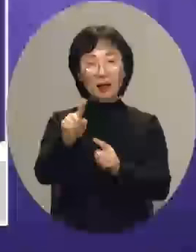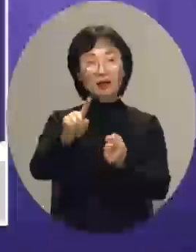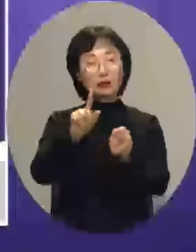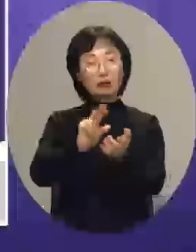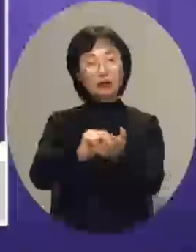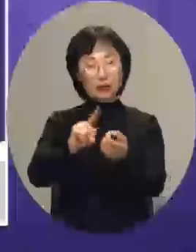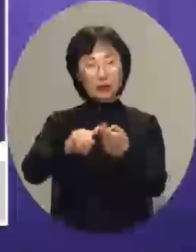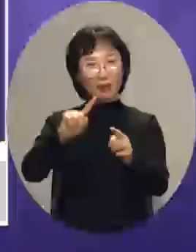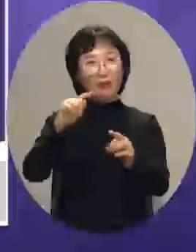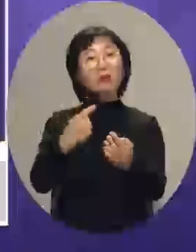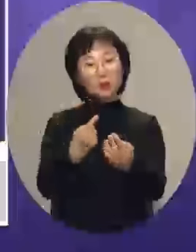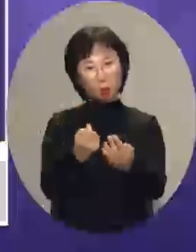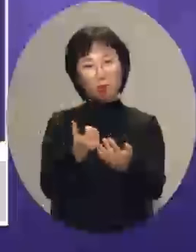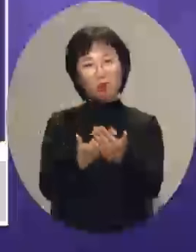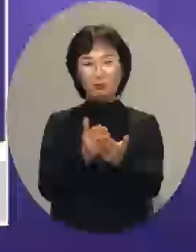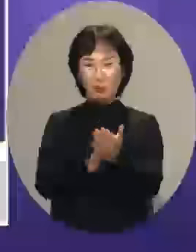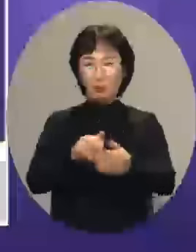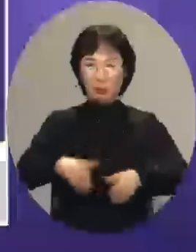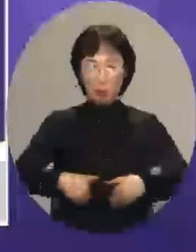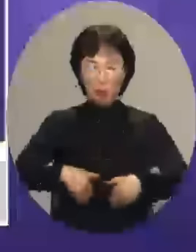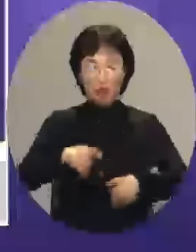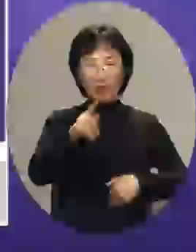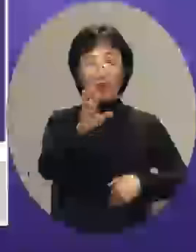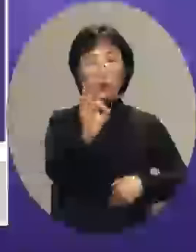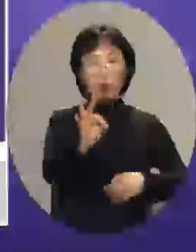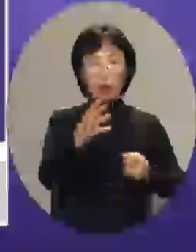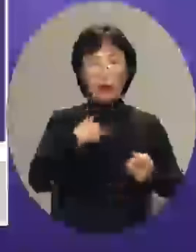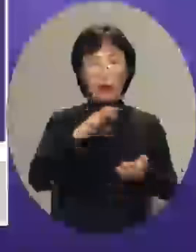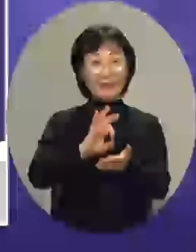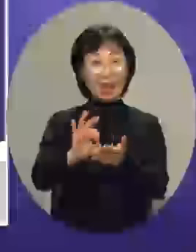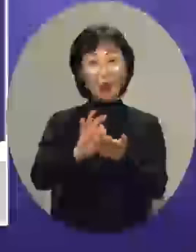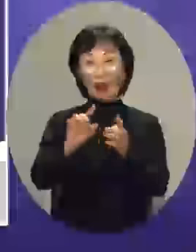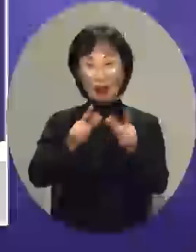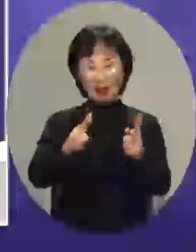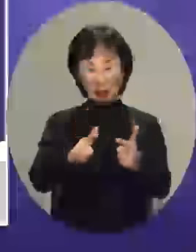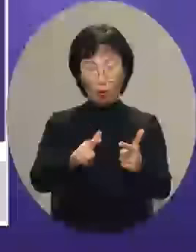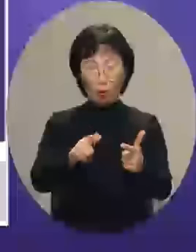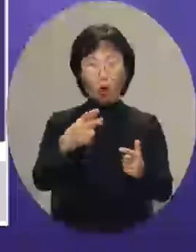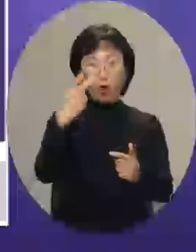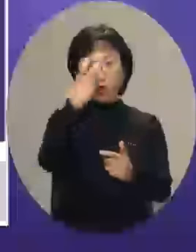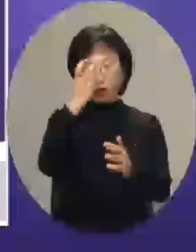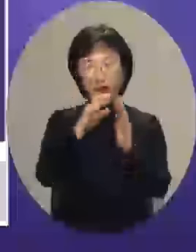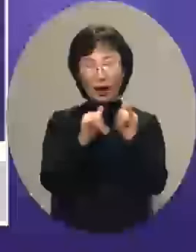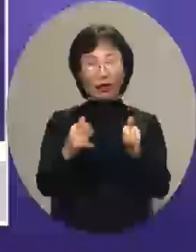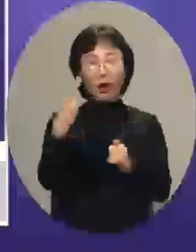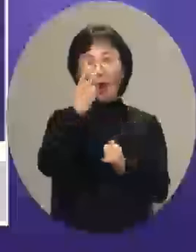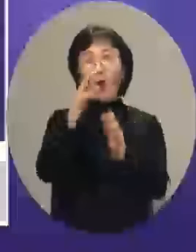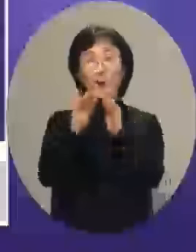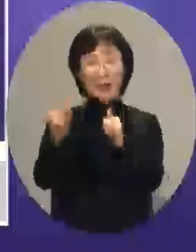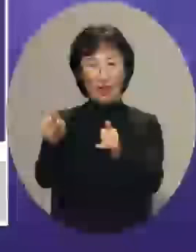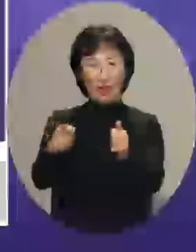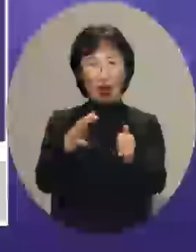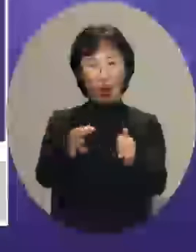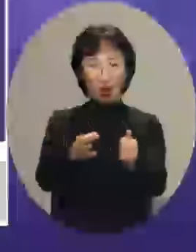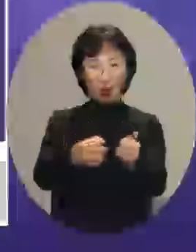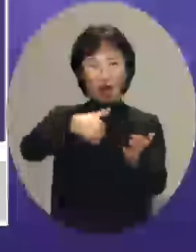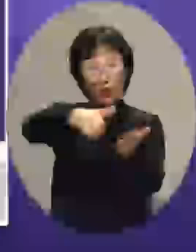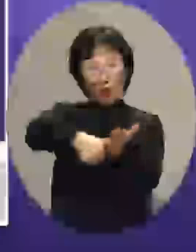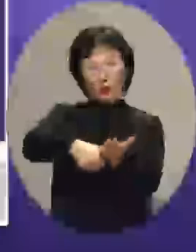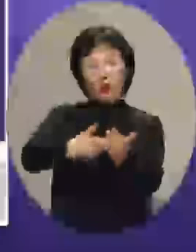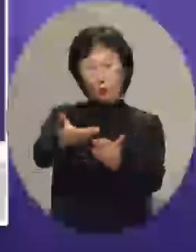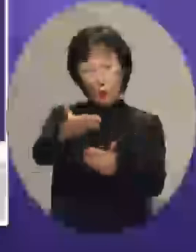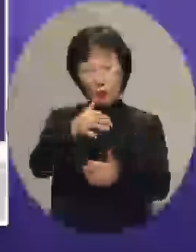생각합니다. 특활비는 제가 쓰는 게 아니고 소속 구성원들에게 수사관이나 검사에게 집행하는 겁니다. 이거 제가